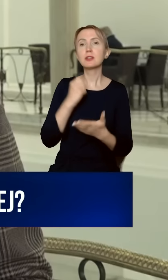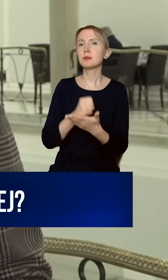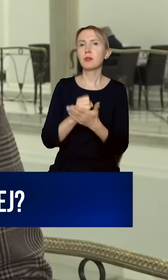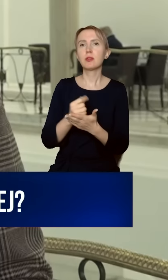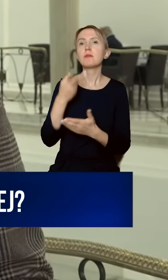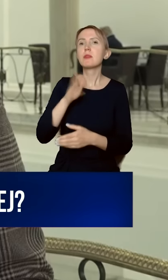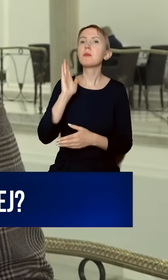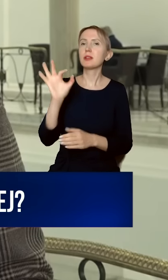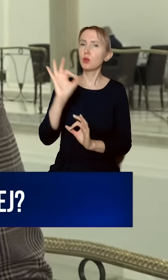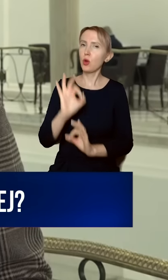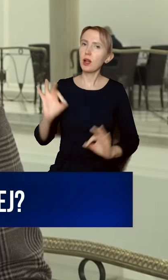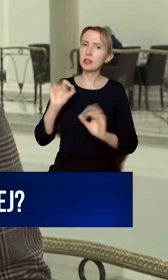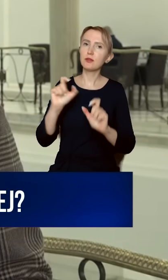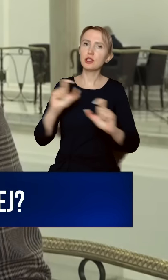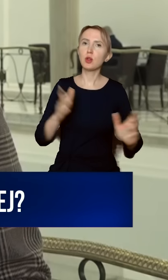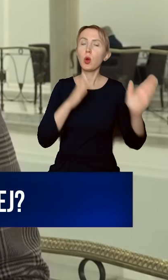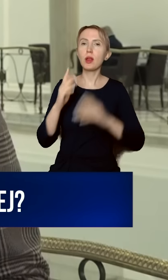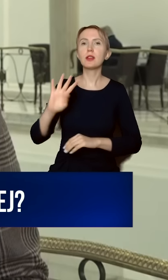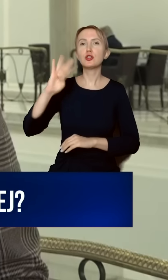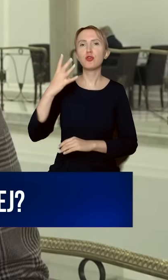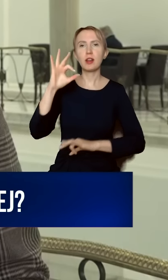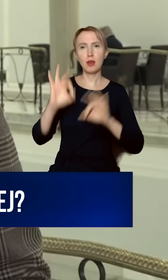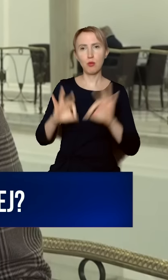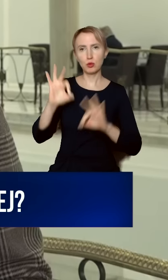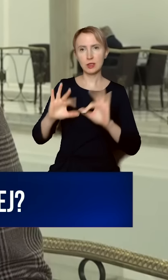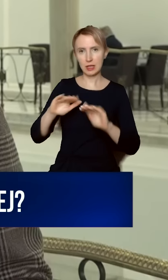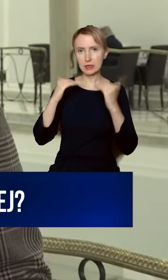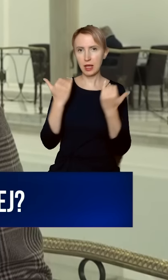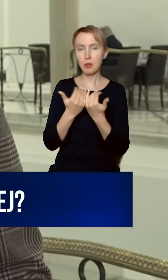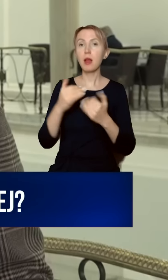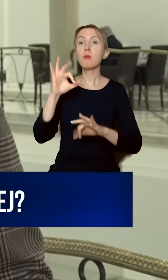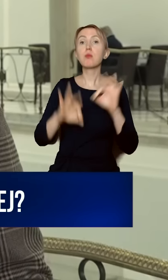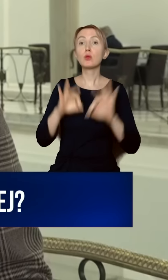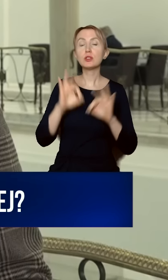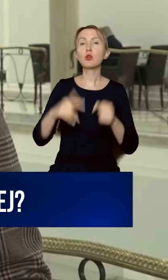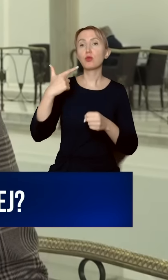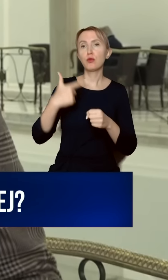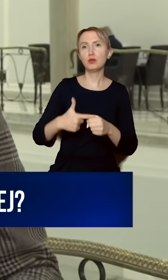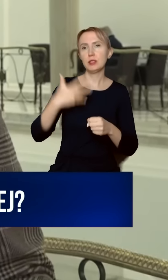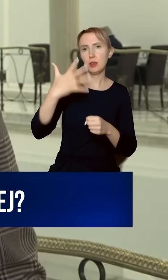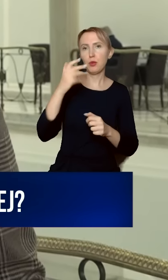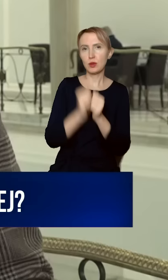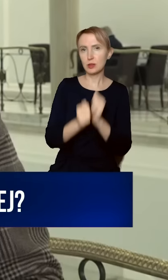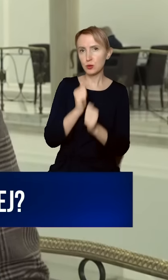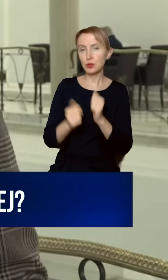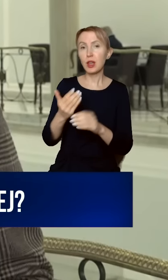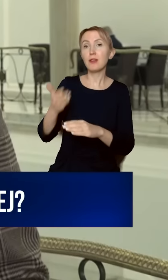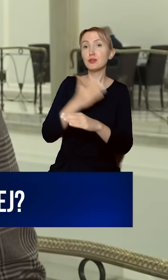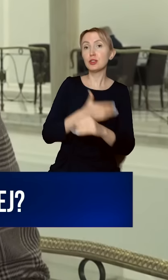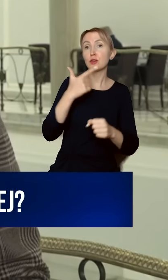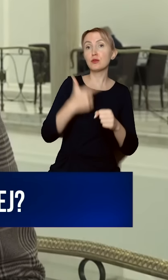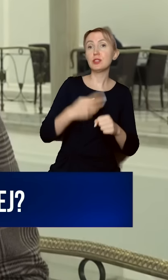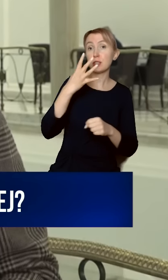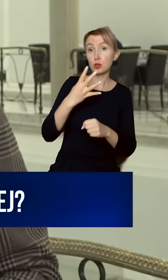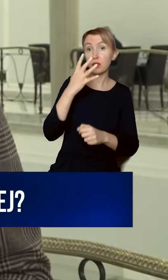mieli okazję podczas kolejnego, czwartego posiedzenia Sejmu. To posiedzenie już 25 stycznia, a dzień wcześniej,